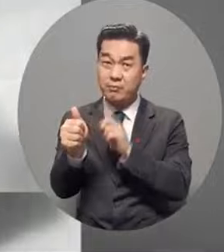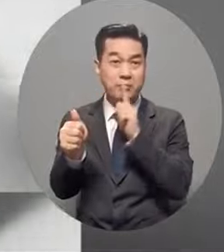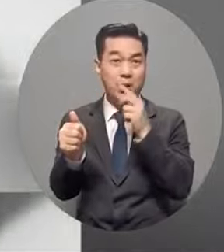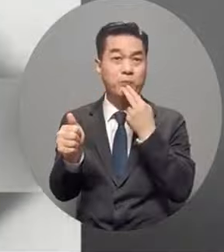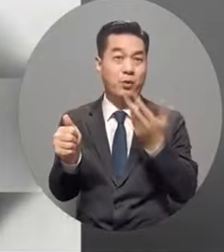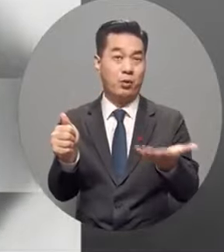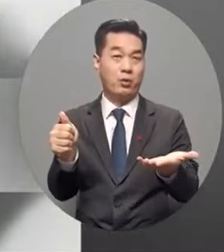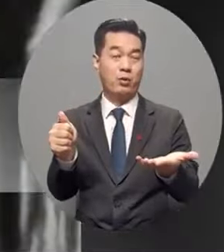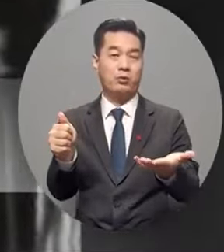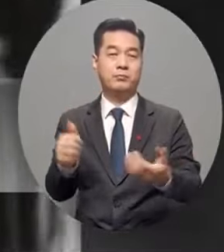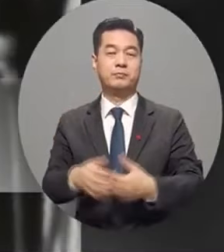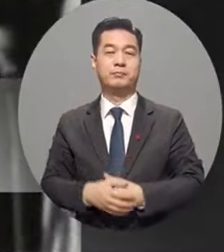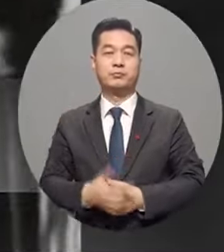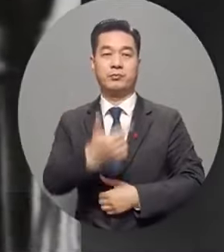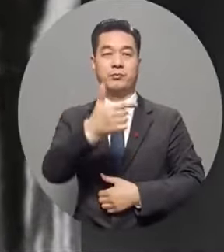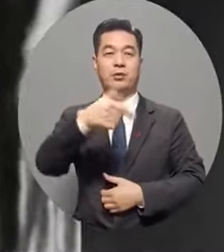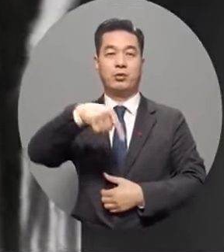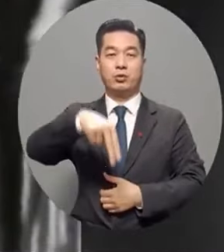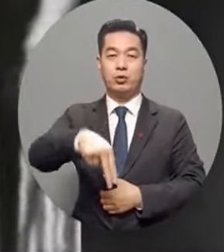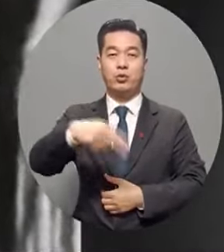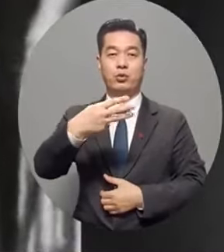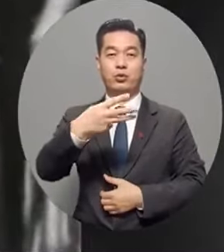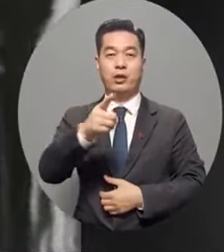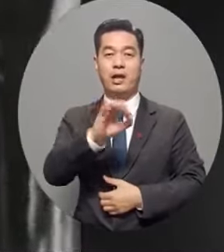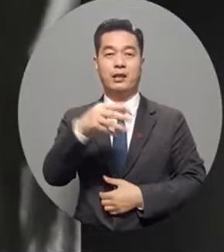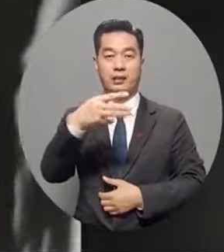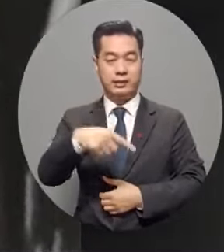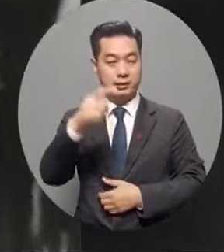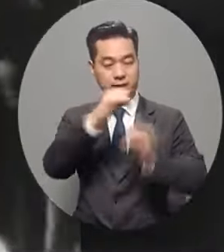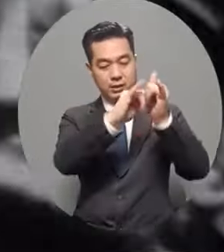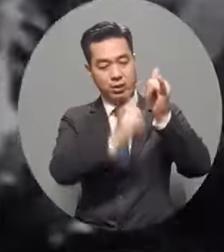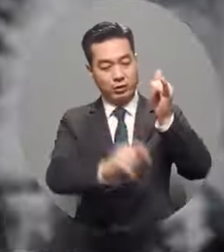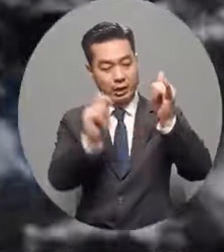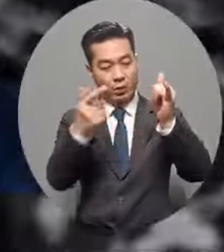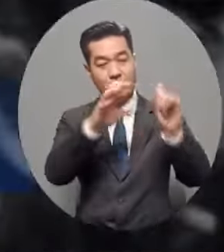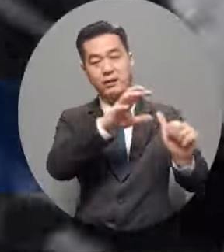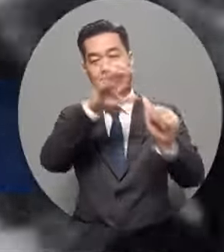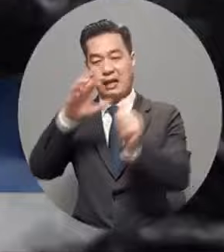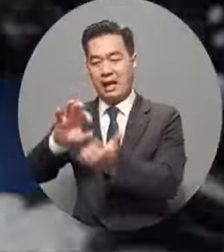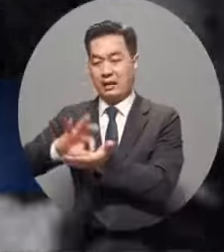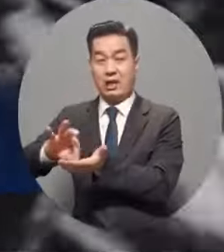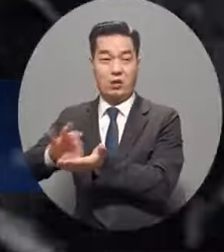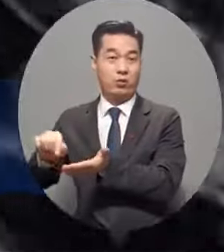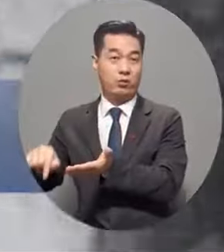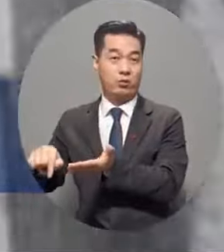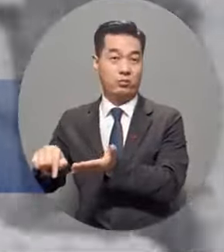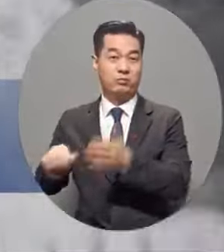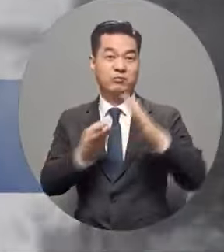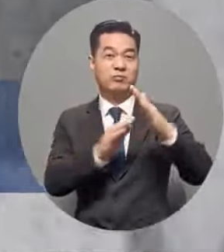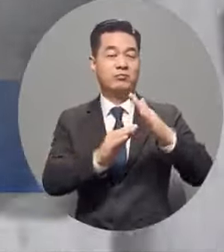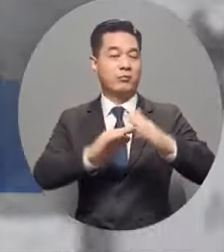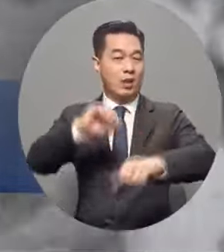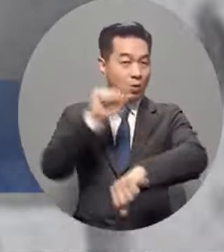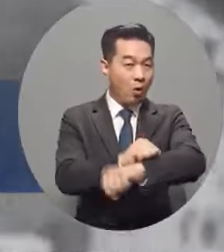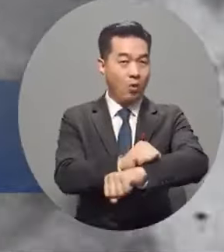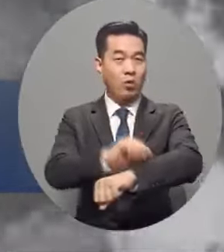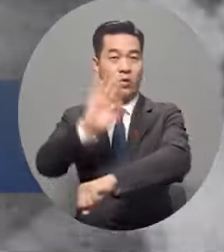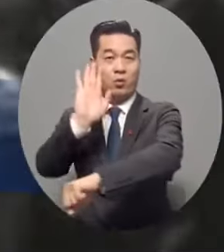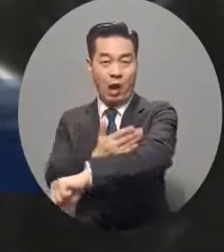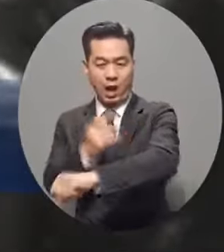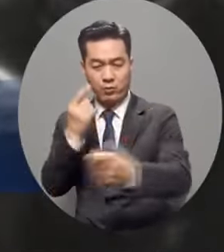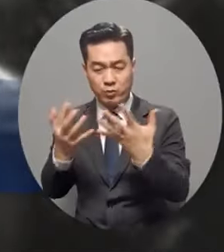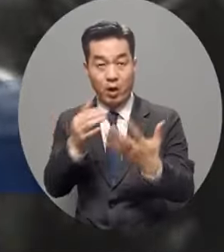없습니다. 뉴라이트 역사관을 그대로 가져다 쓴 겁니다. 공과 가가 엄연히 존재하는 이승만 전 대통령에